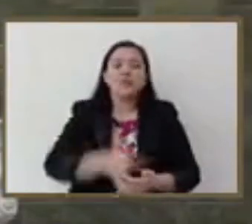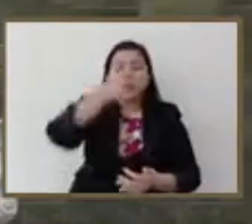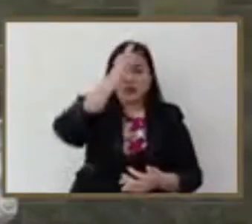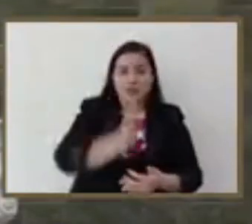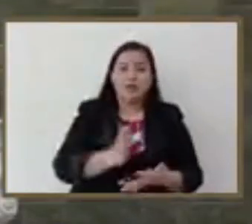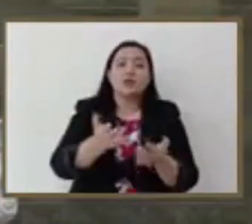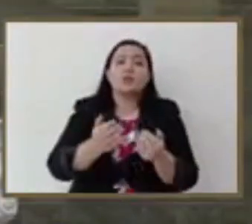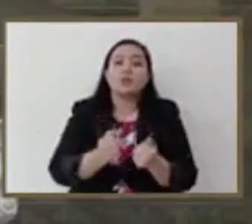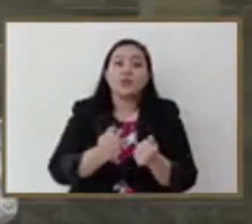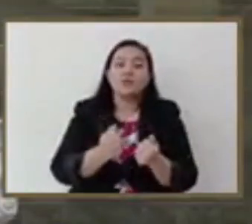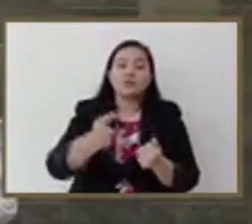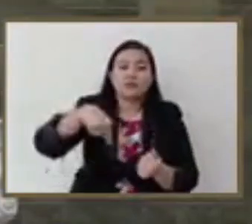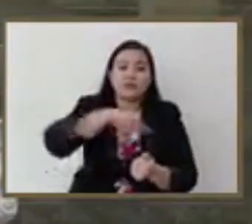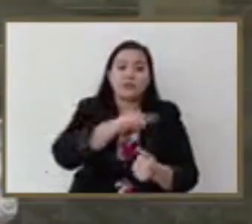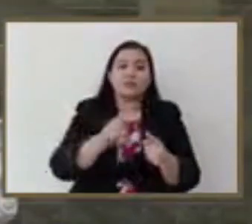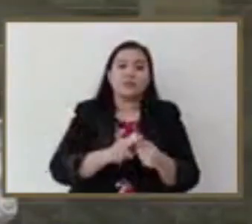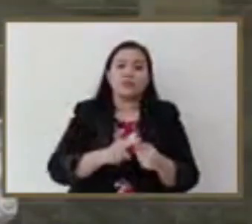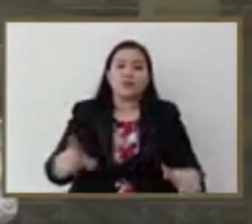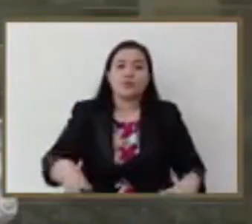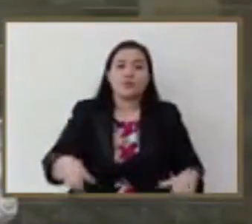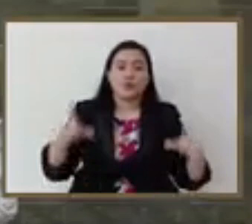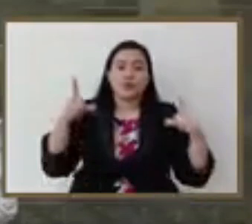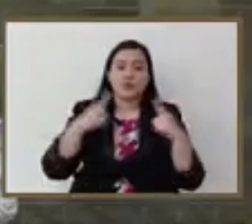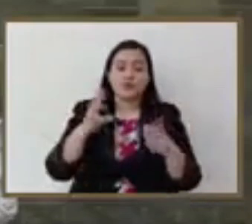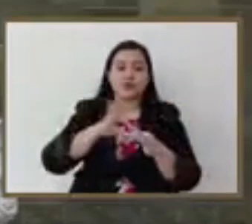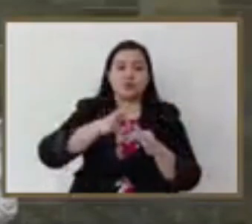a spiritual social life.